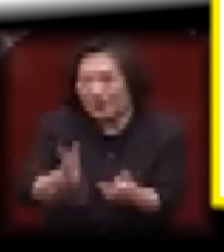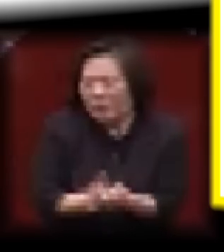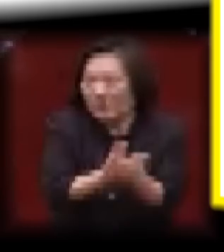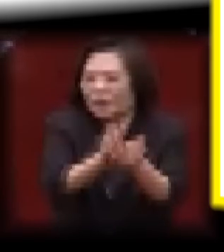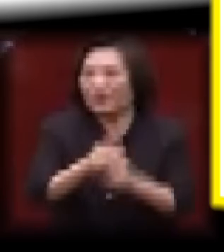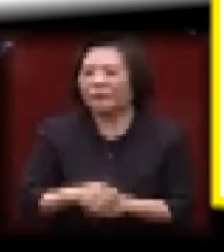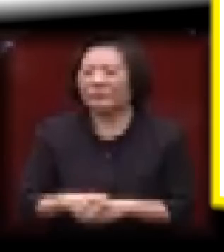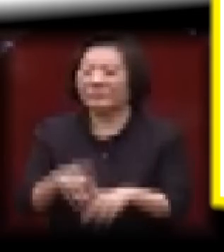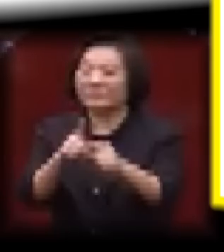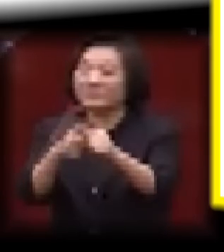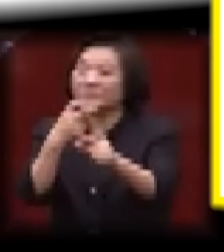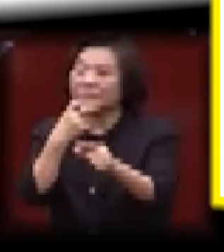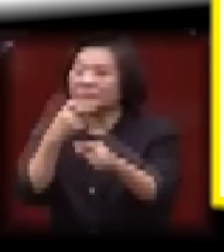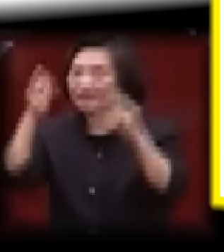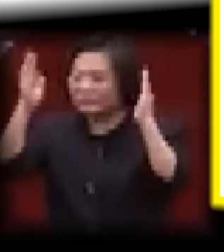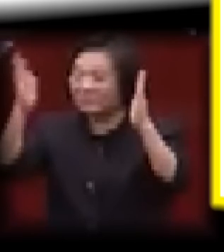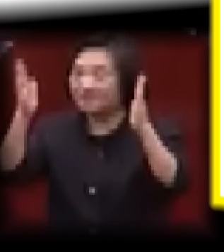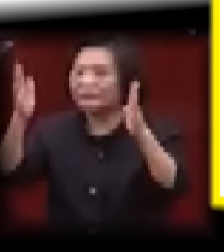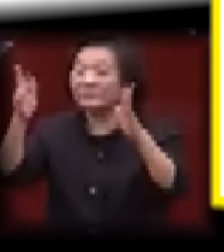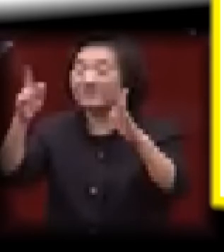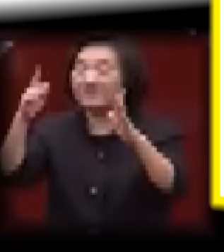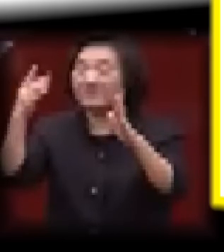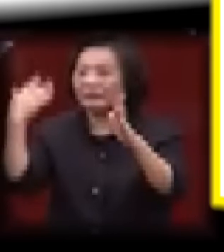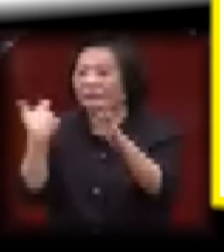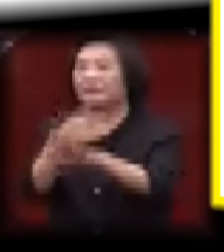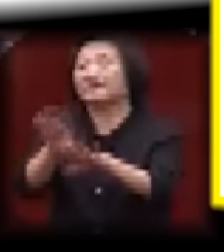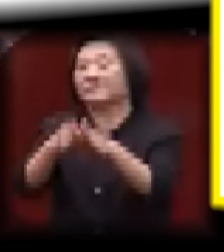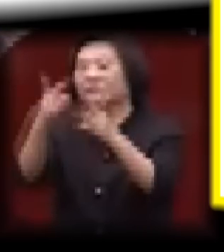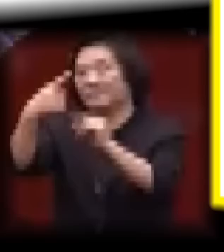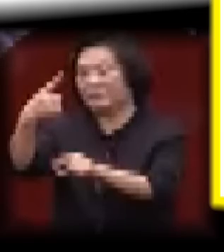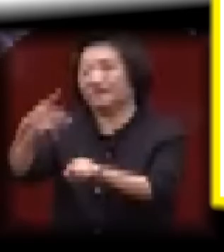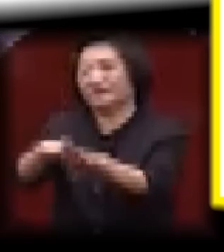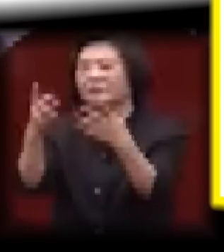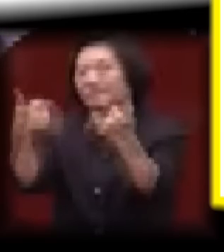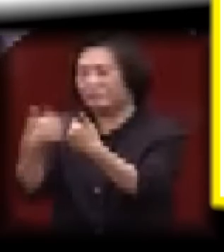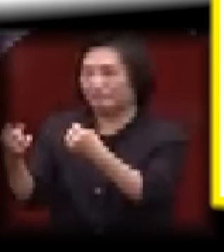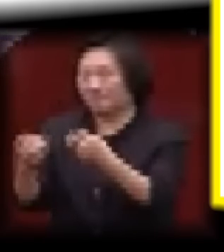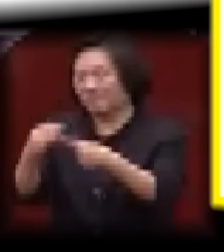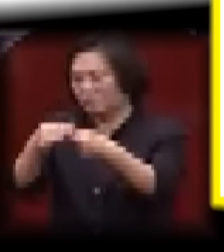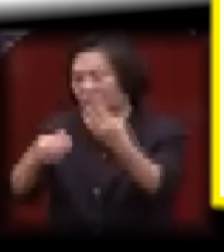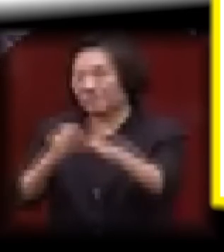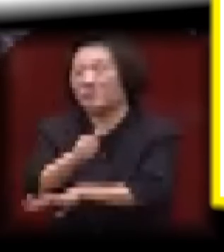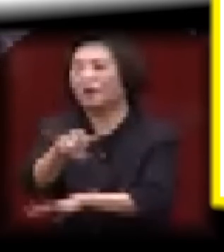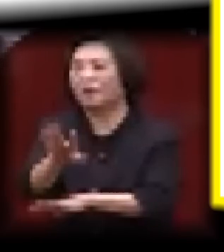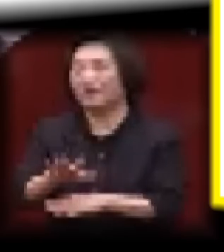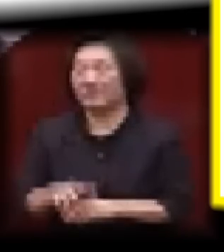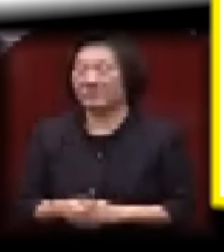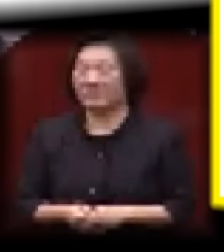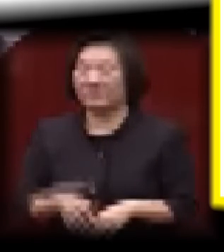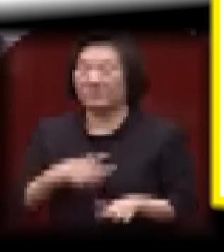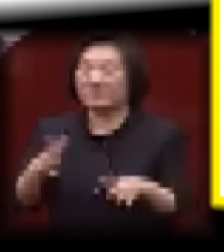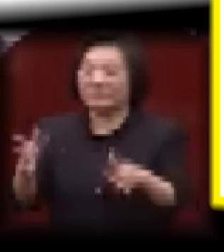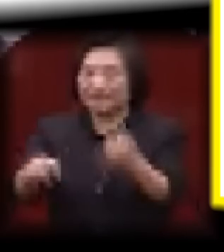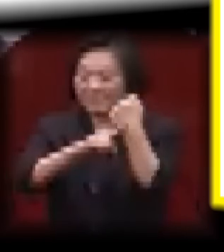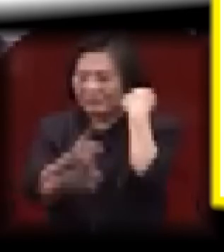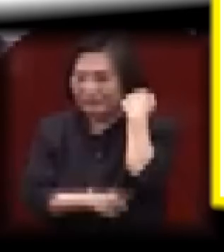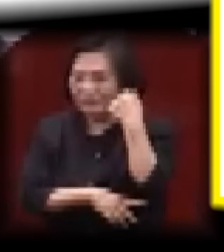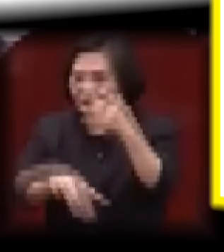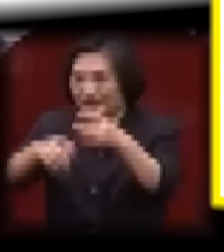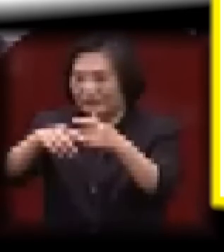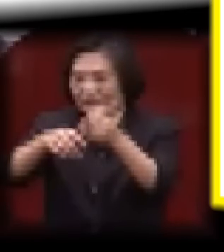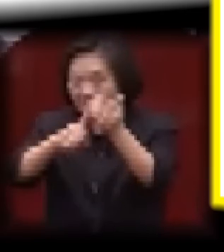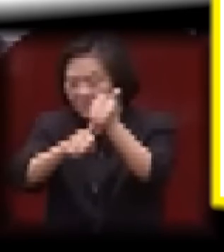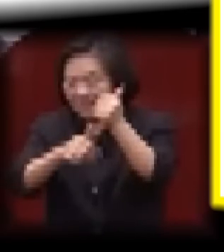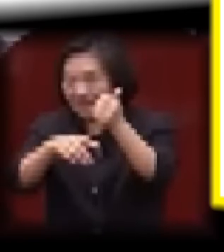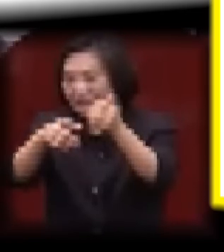1月这个都更条例通过点种种事实上这执法在这段时间陆陆续